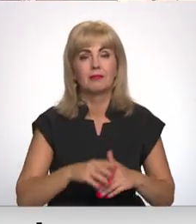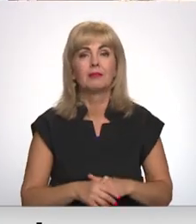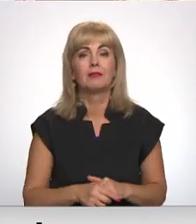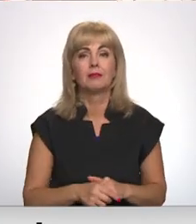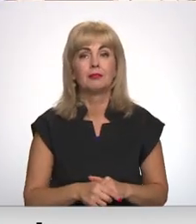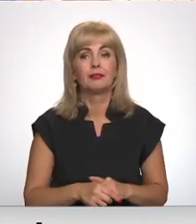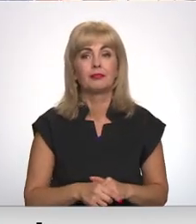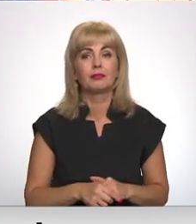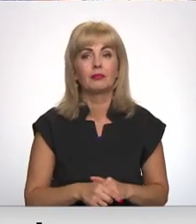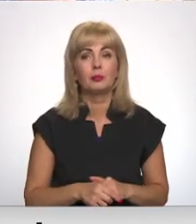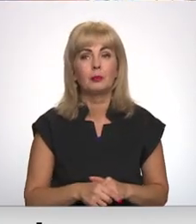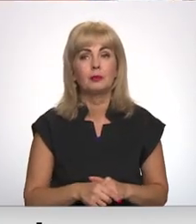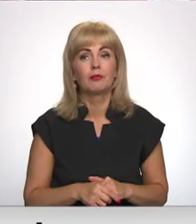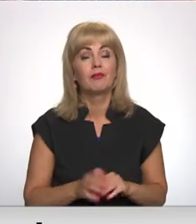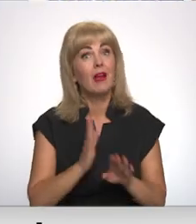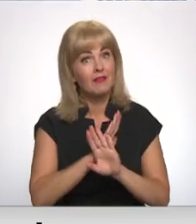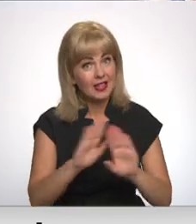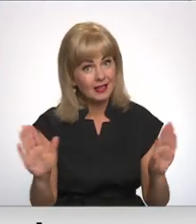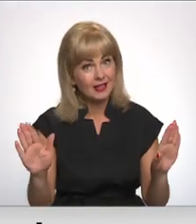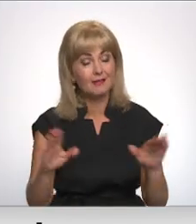Nu tad viss!